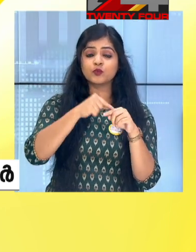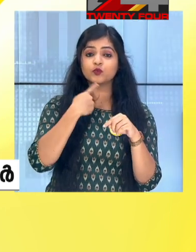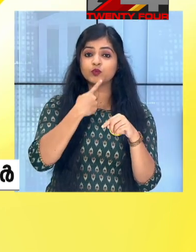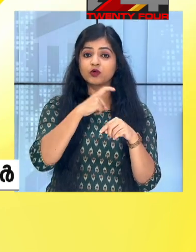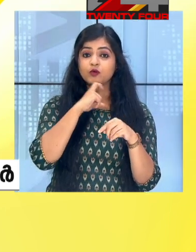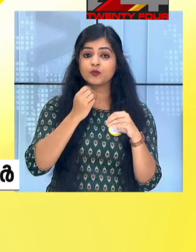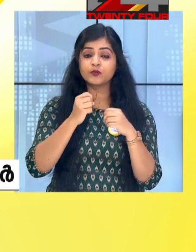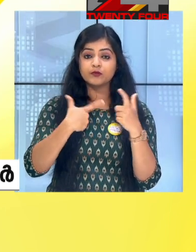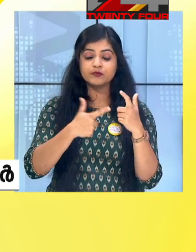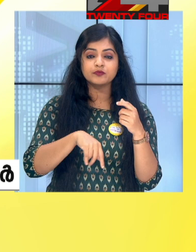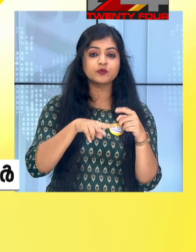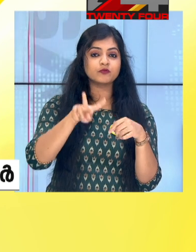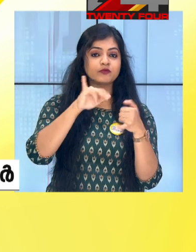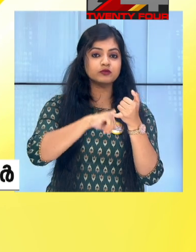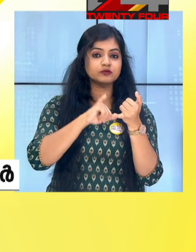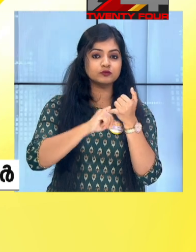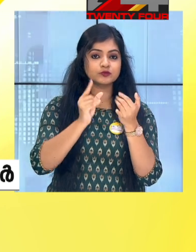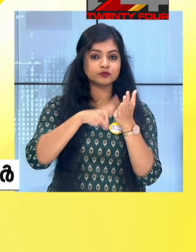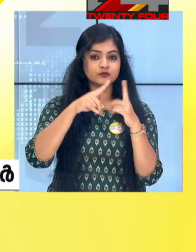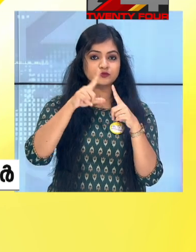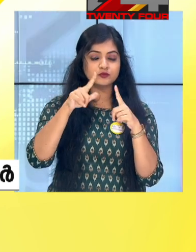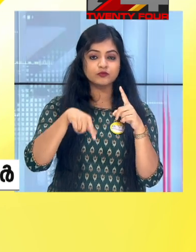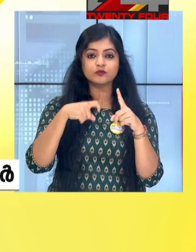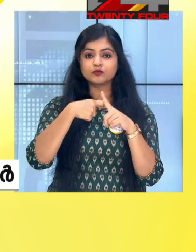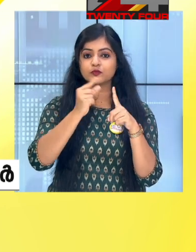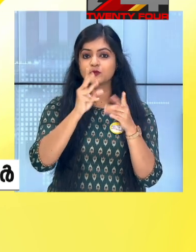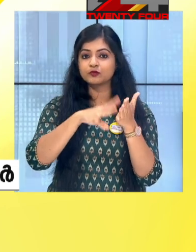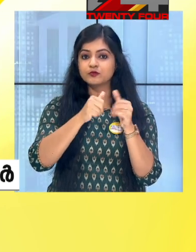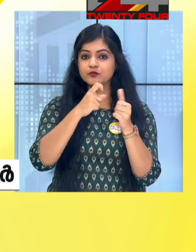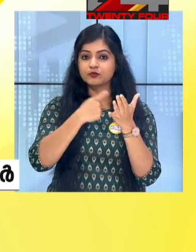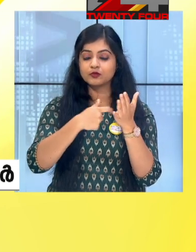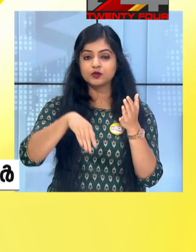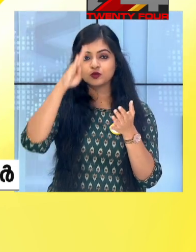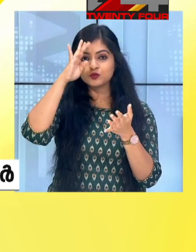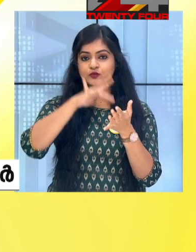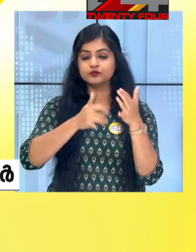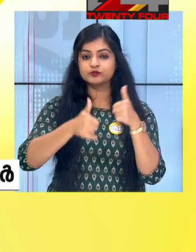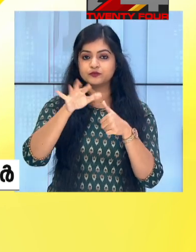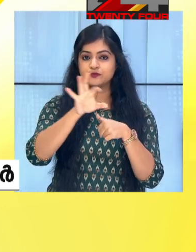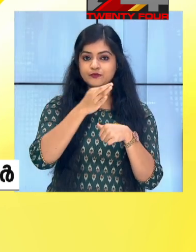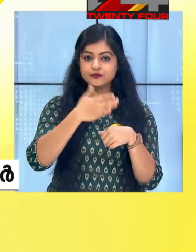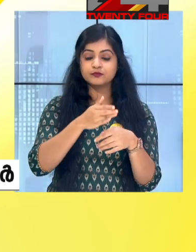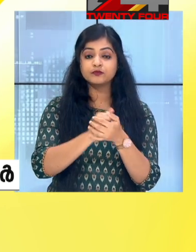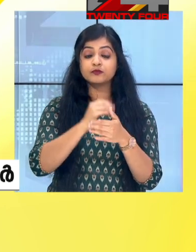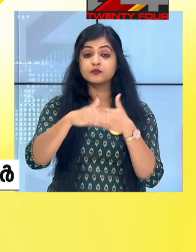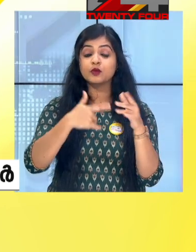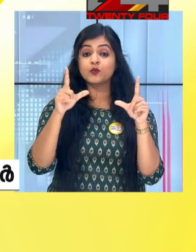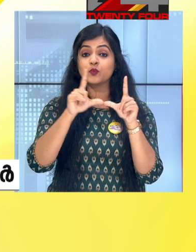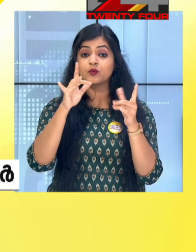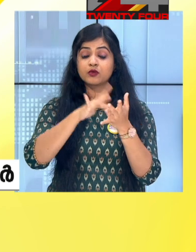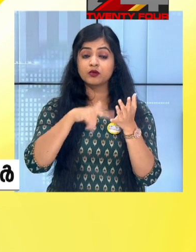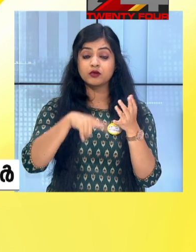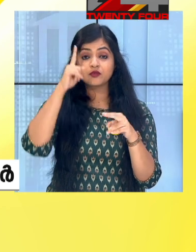അങ്ങനെ VS സുനിൽകുമാറിനെ തൃശൂരേക്ക് നിയോഗിച്ചു. ഇനിയുള്ളത് വയനാടാണ്. വയനാട്ടിൽ രാഹുൽ ഗാന്ധി എത്തിയില്ല